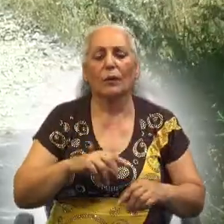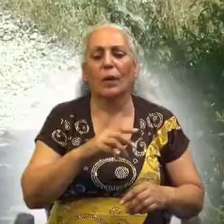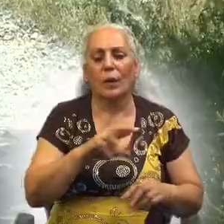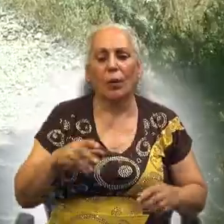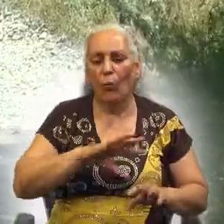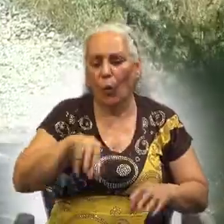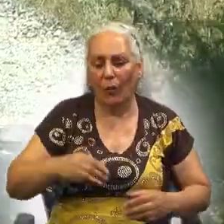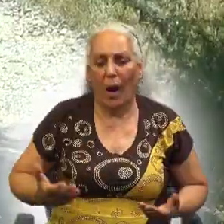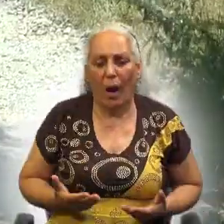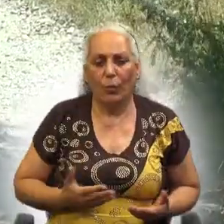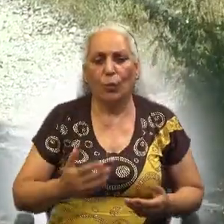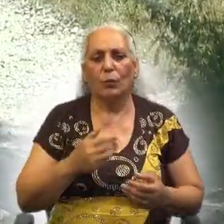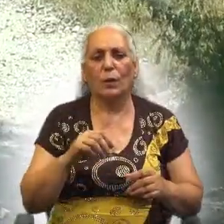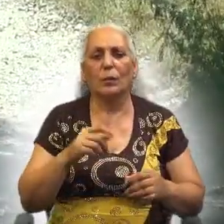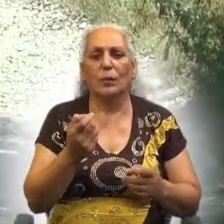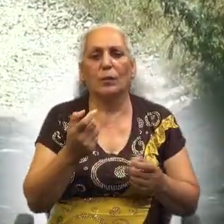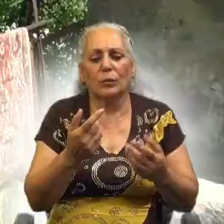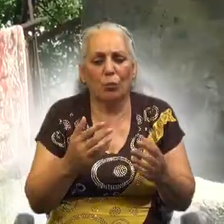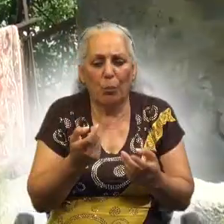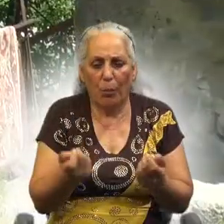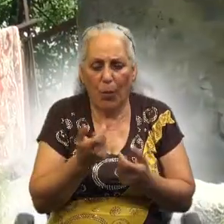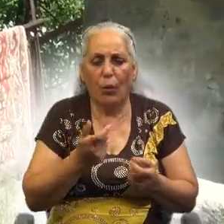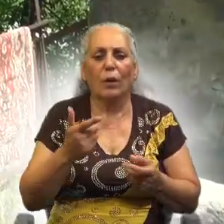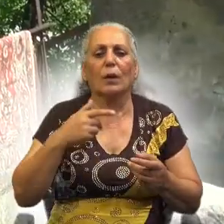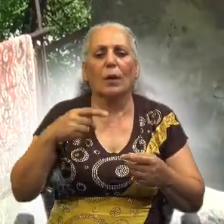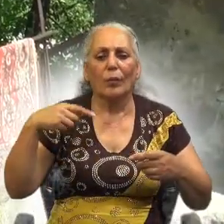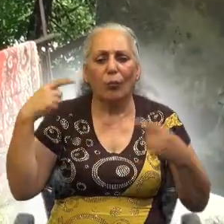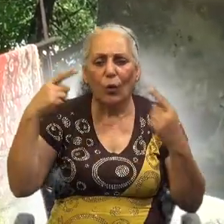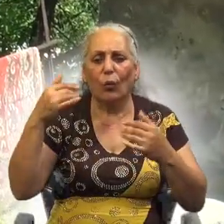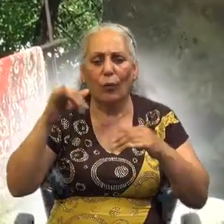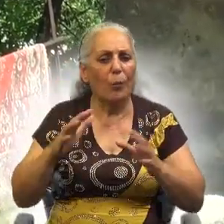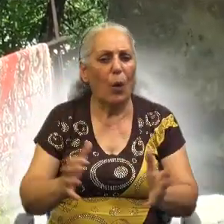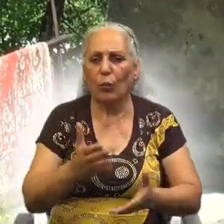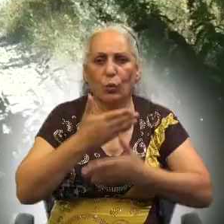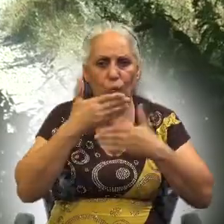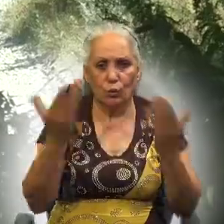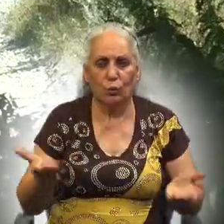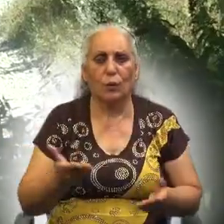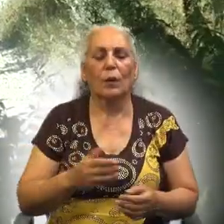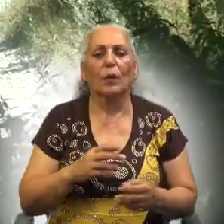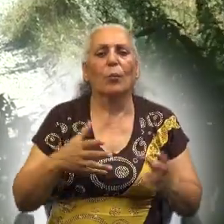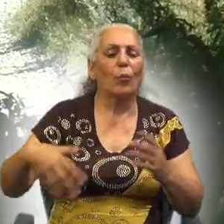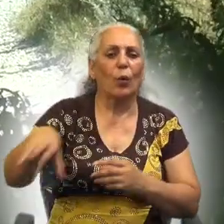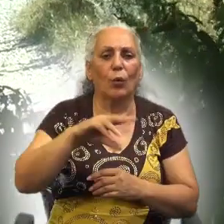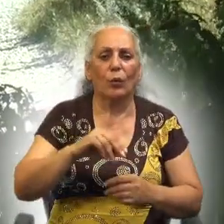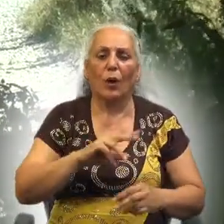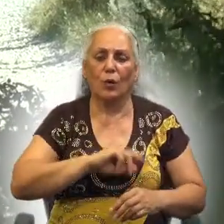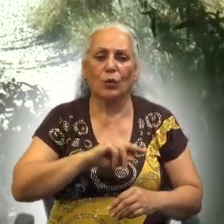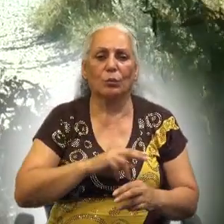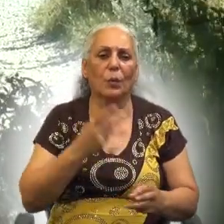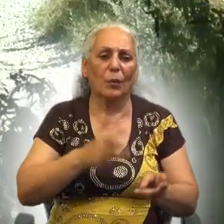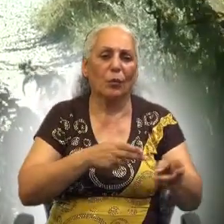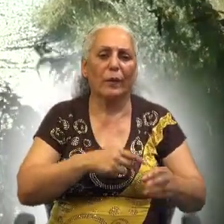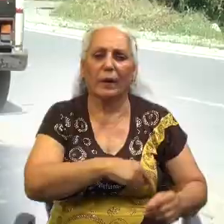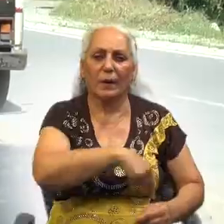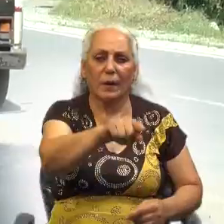է, անասնապահությունն էլ է ցածր մակարդակի վրա, փոխարենը գործազրկությունն է ցածր մակարդակում, որոշները աշխատում են երկաթգծում